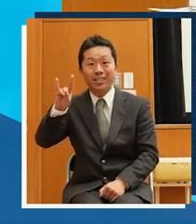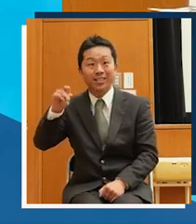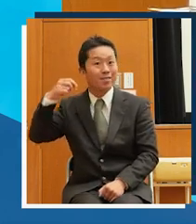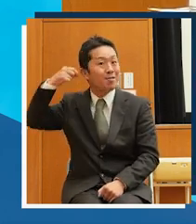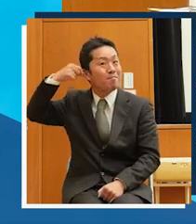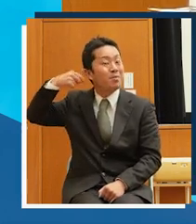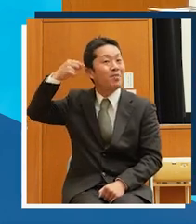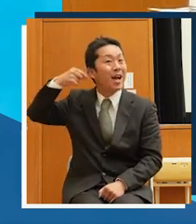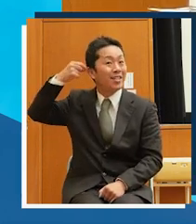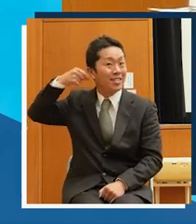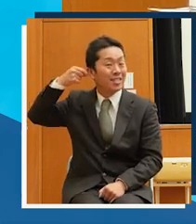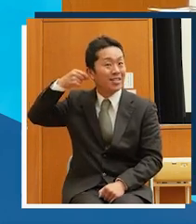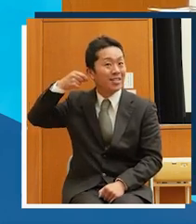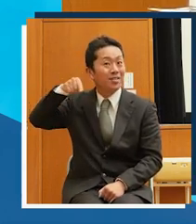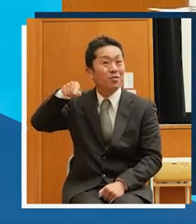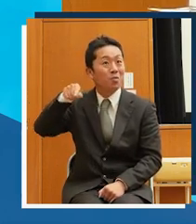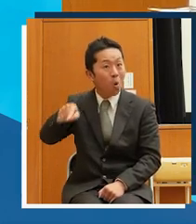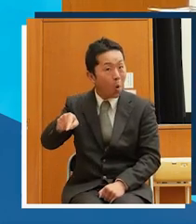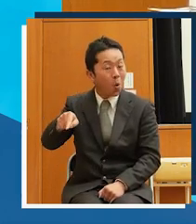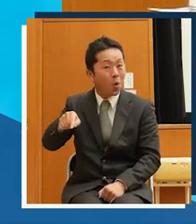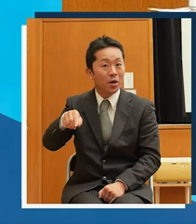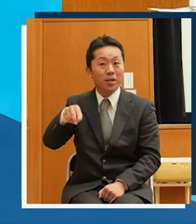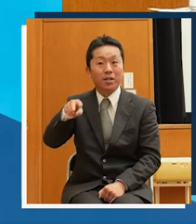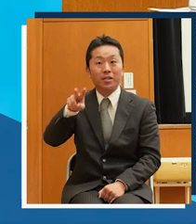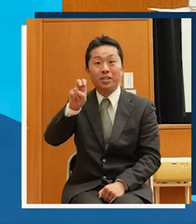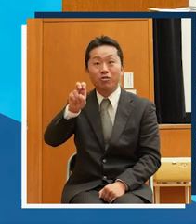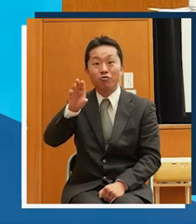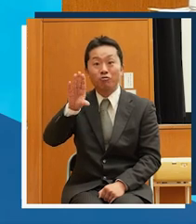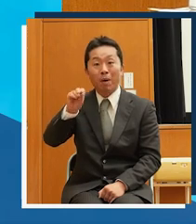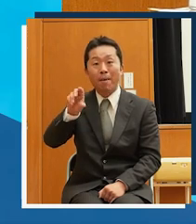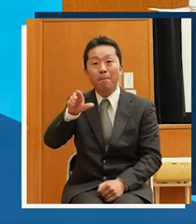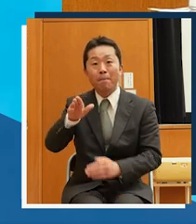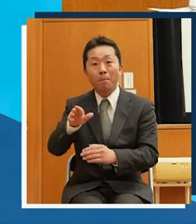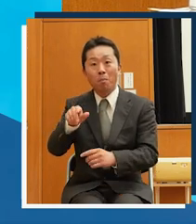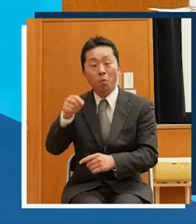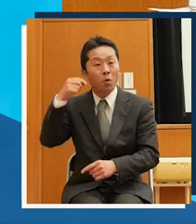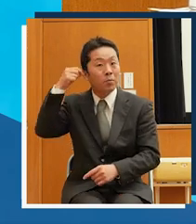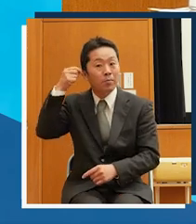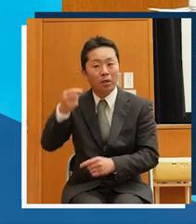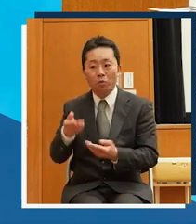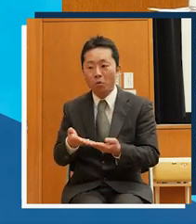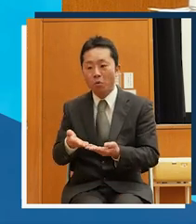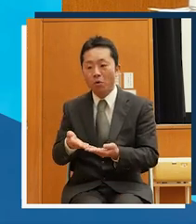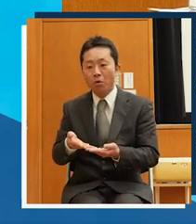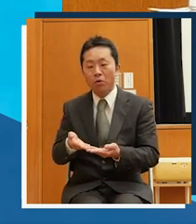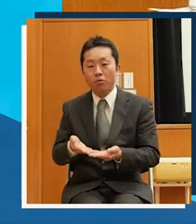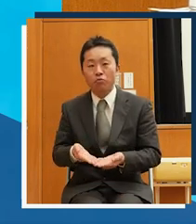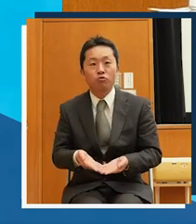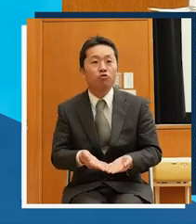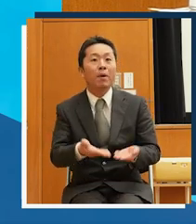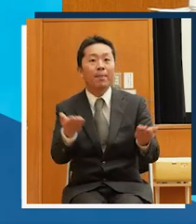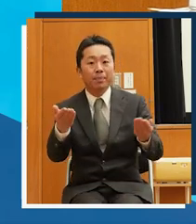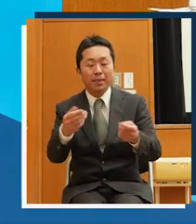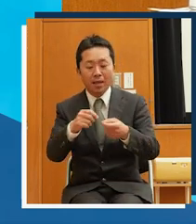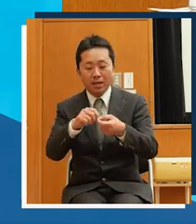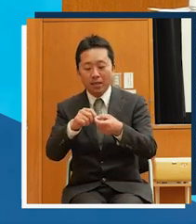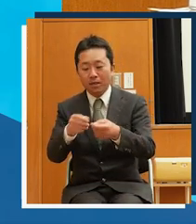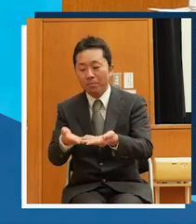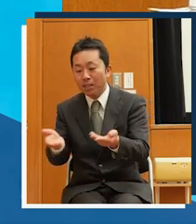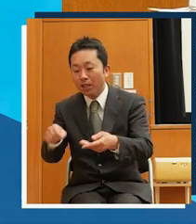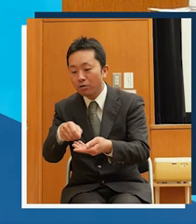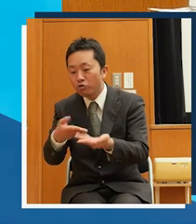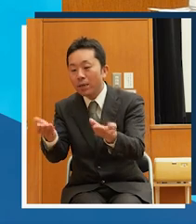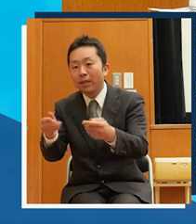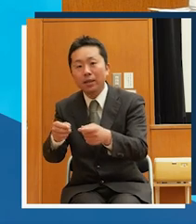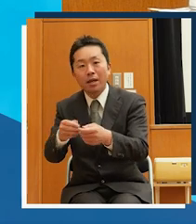耳かきそれをあの要はみんなでその分配ってでそれに色を塗って